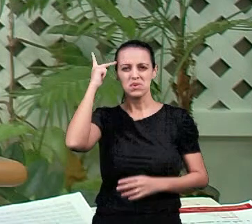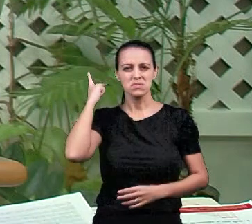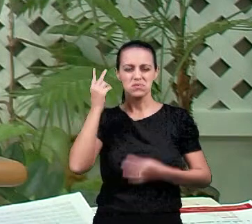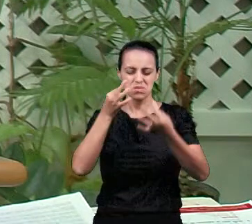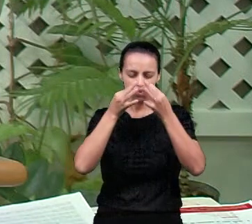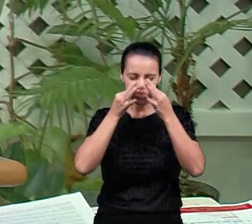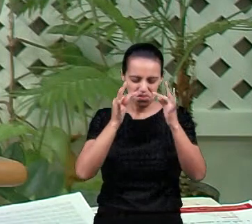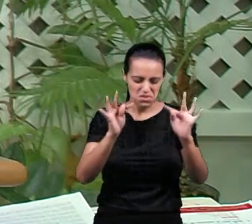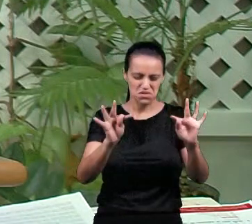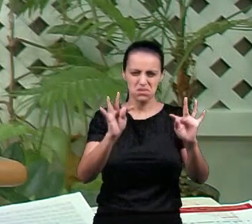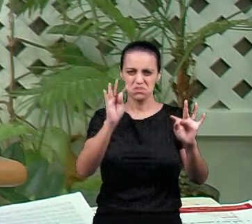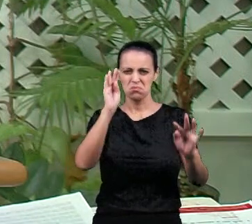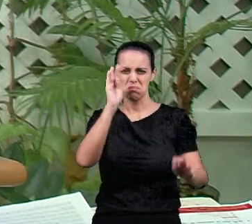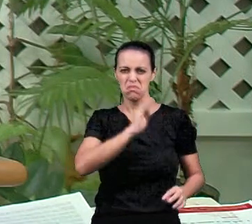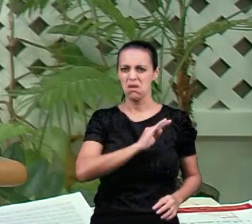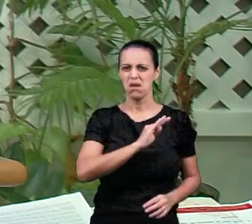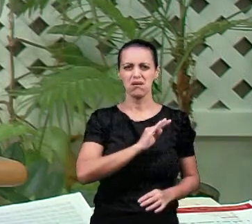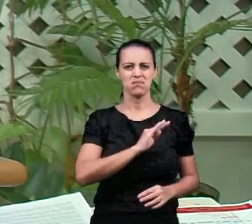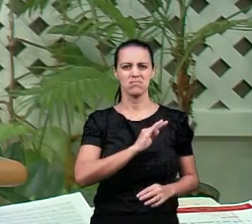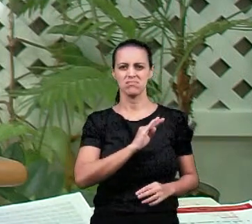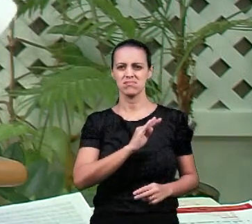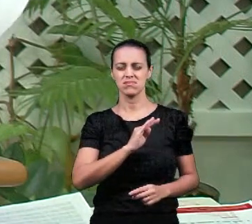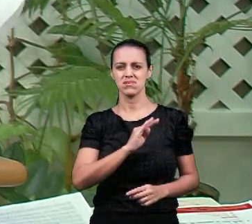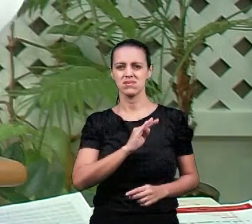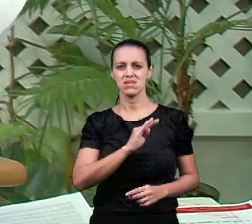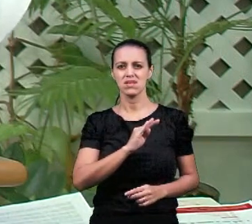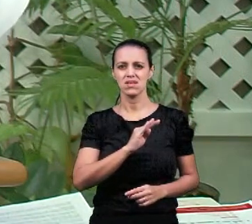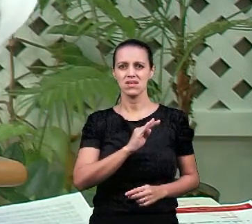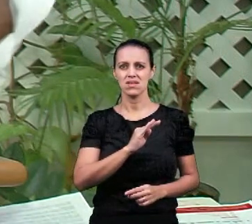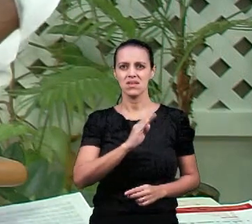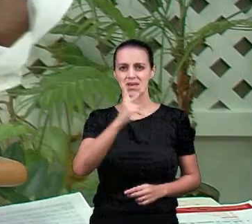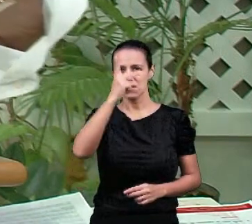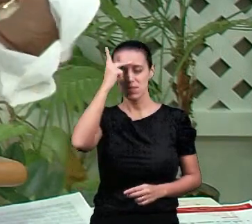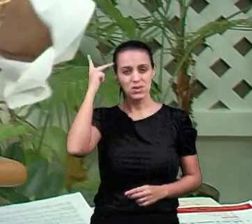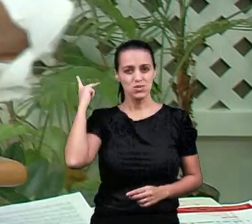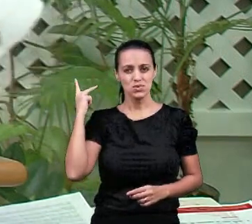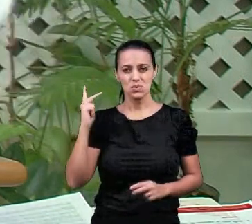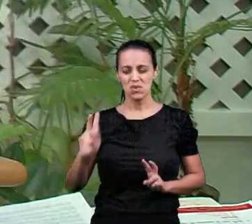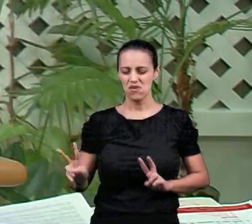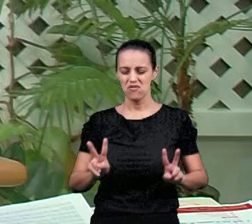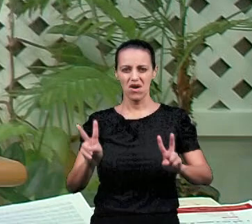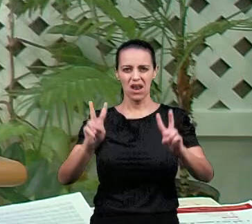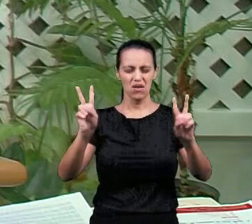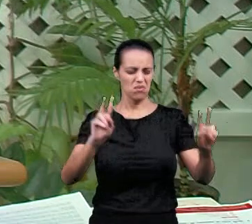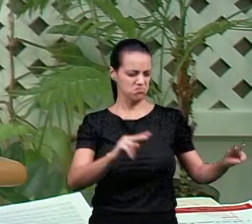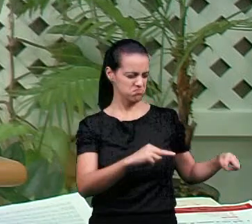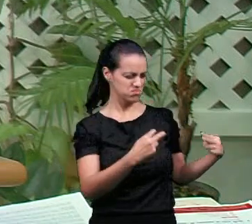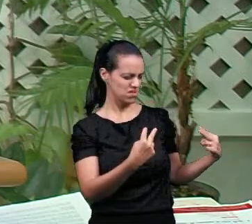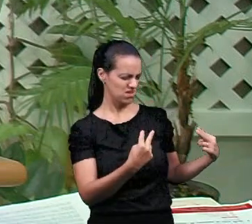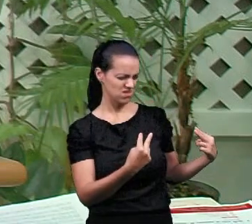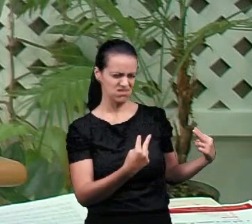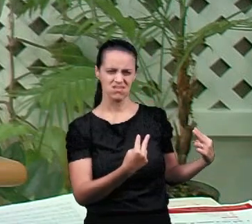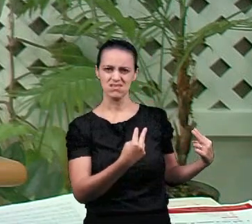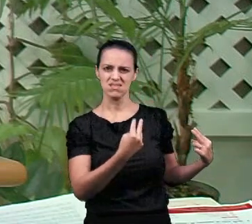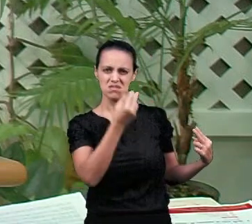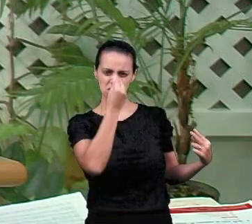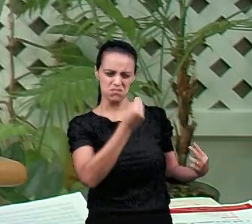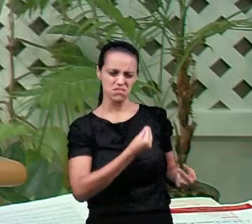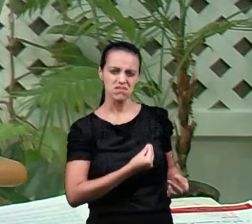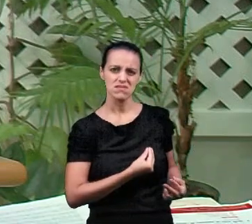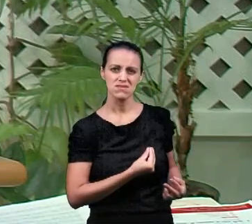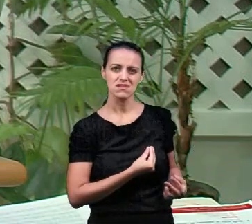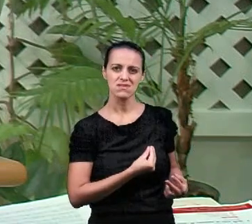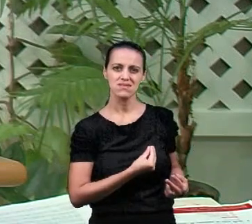la personne où on peut dire on n'a pas la valeur pour le monde, mais pour